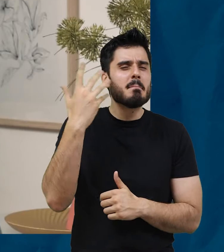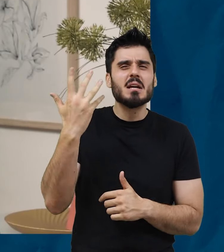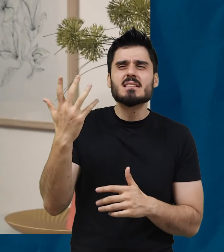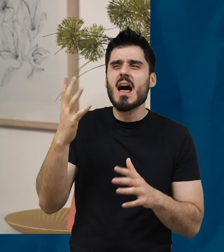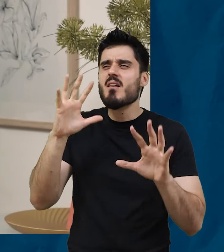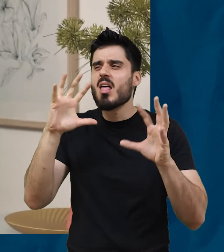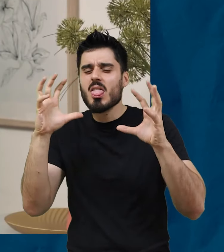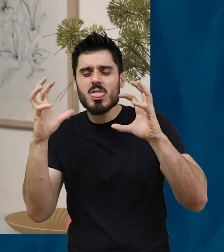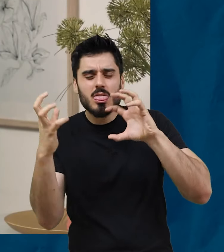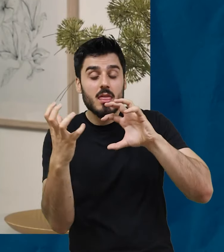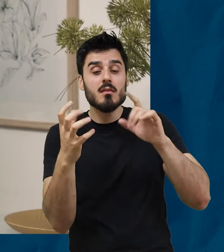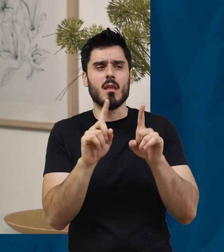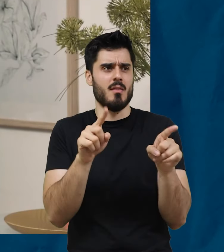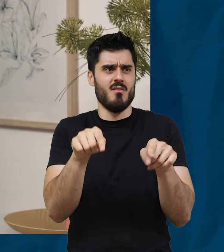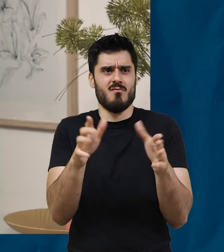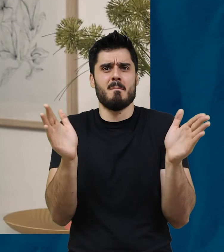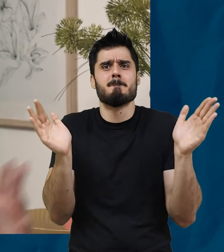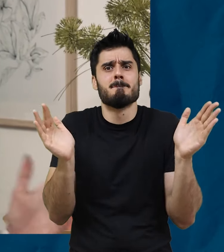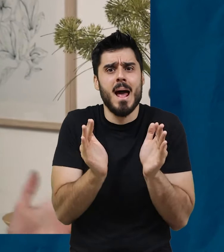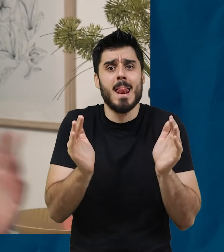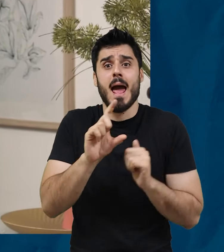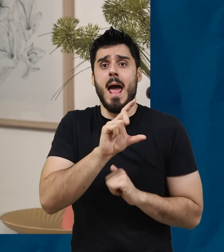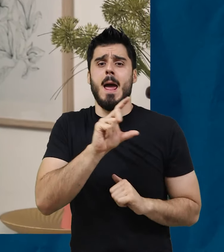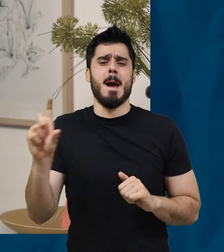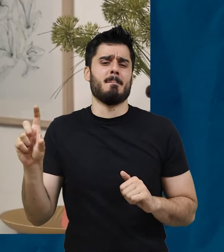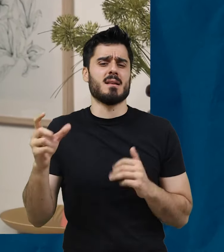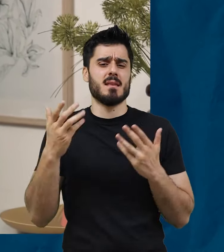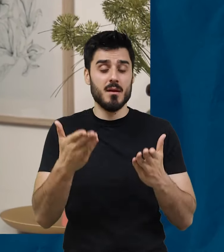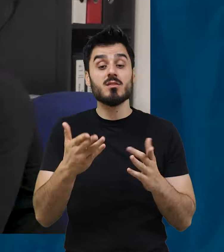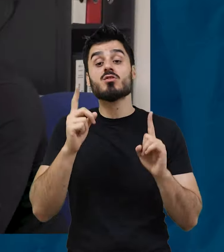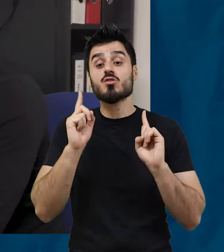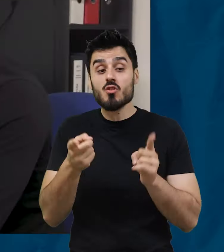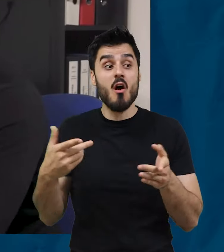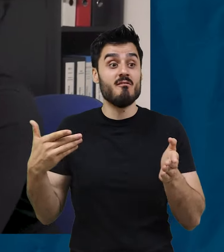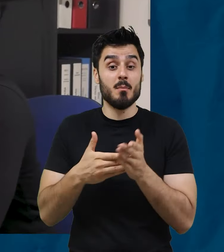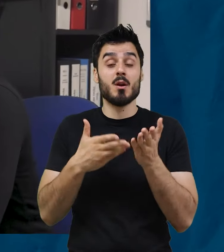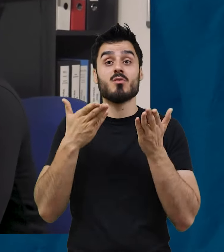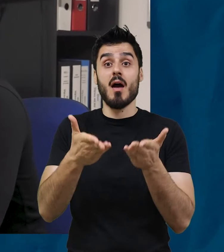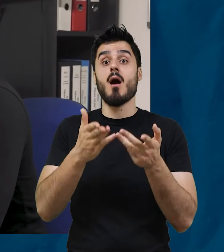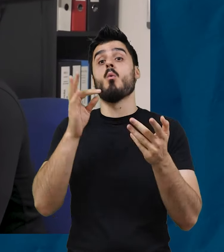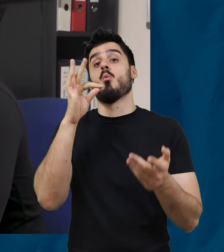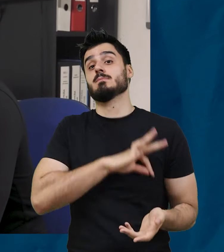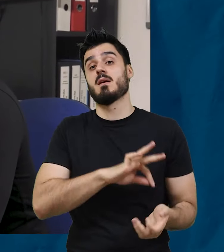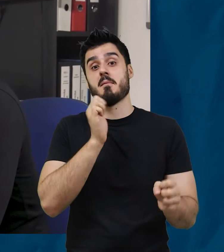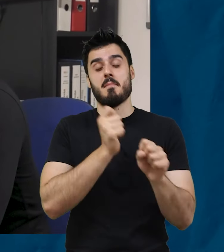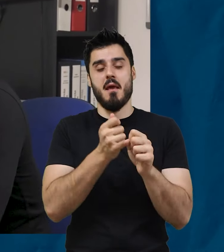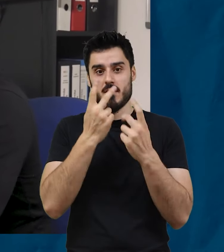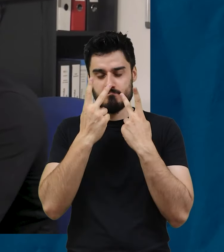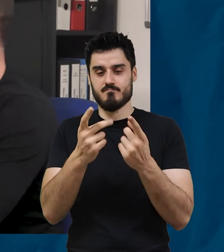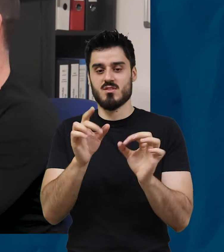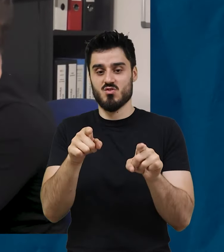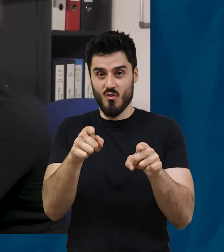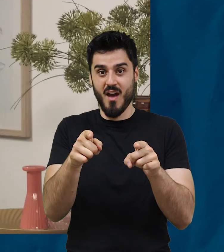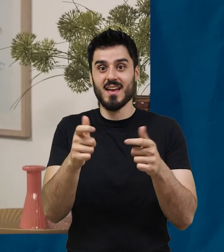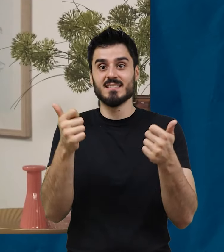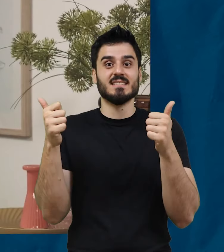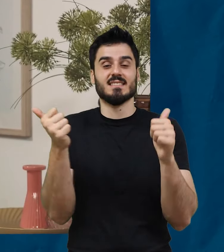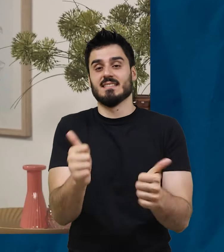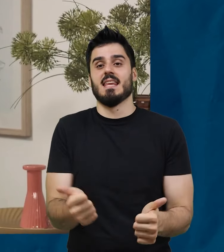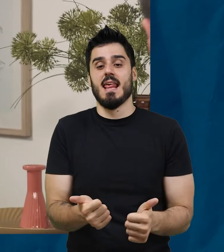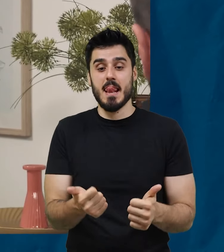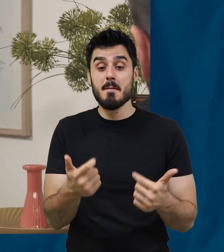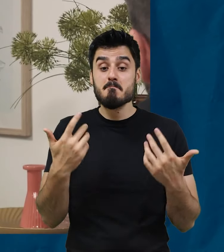А имаме един малък апартамент. Да, точно така. Имаме малък апартамент, но въпреки това успяхме да го направим да изглежда в този стил. Супер.